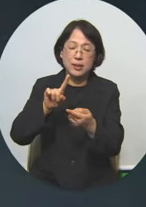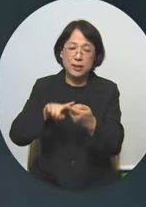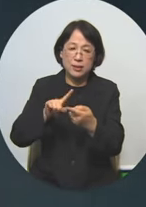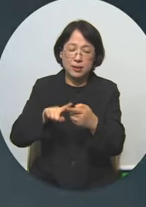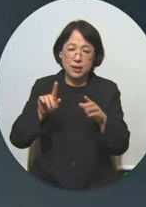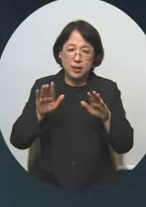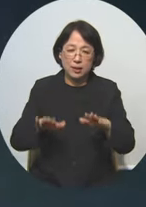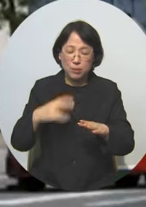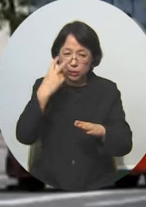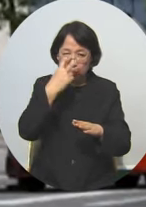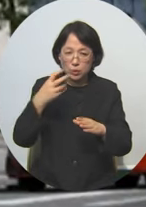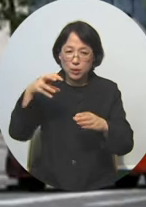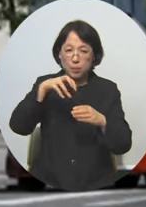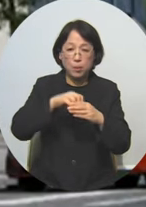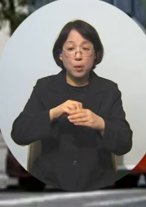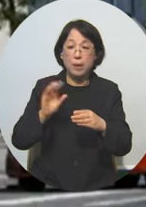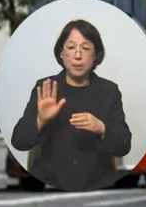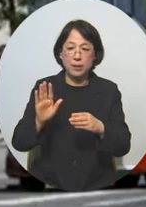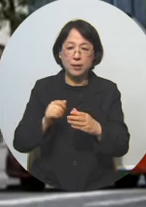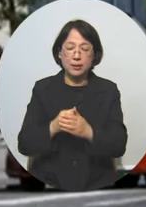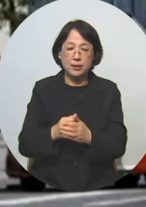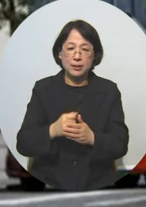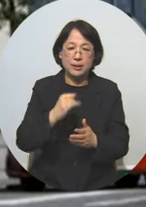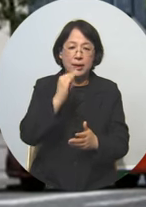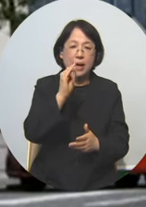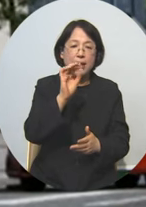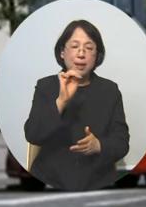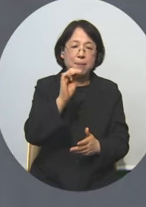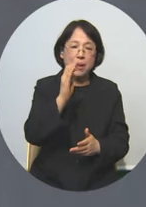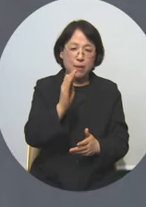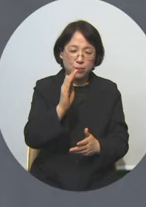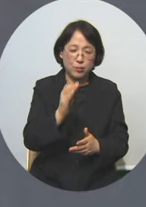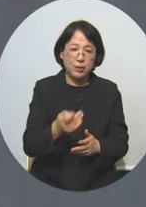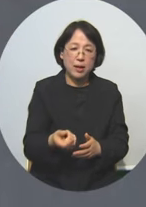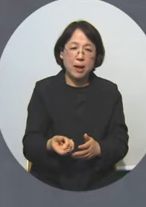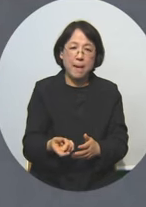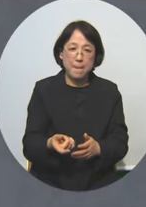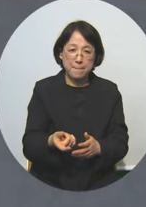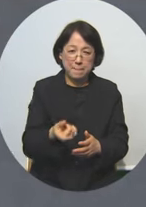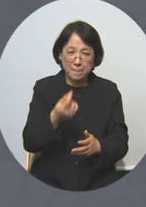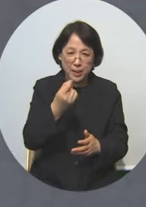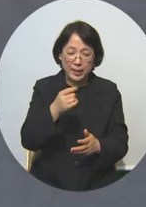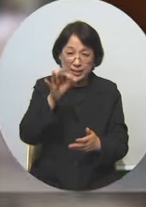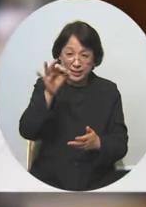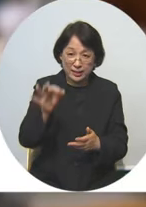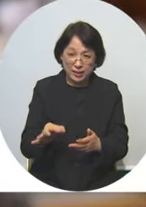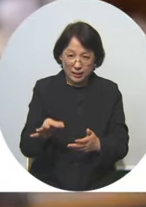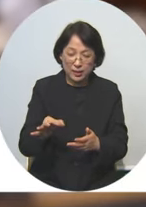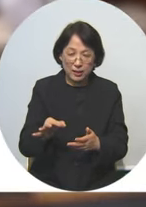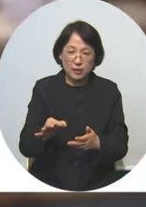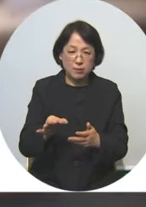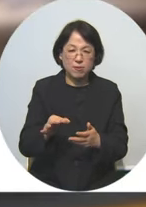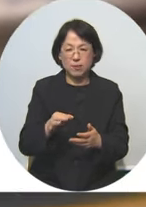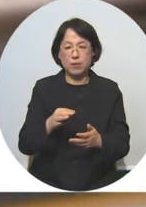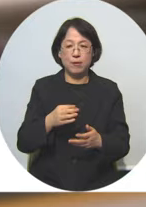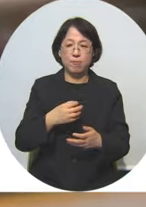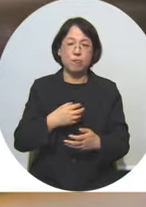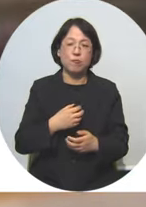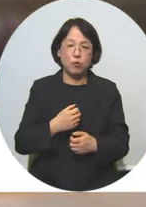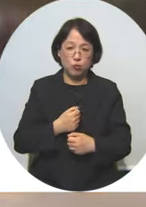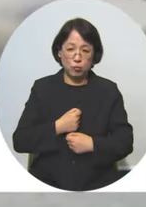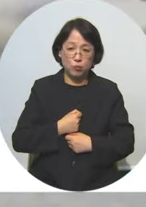반영하지 않았습니다. IMF는 조급한 통화정책 완화를 경계하고 국가별 물가 상황에 따라 적절한